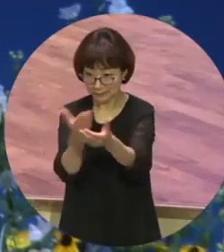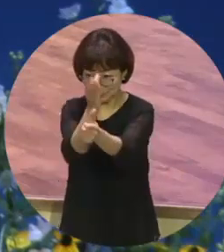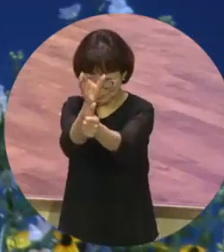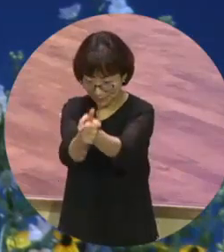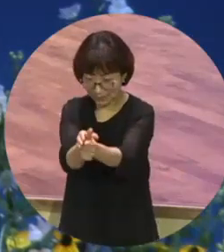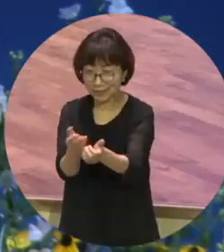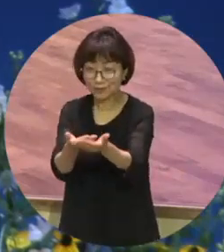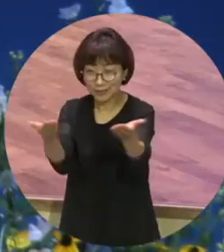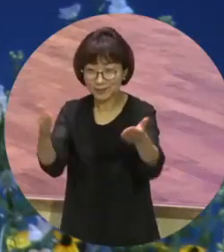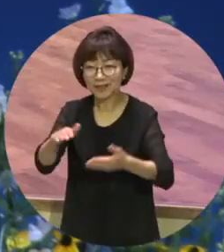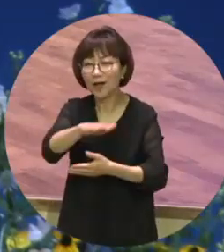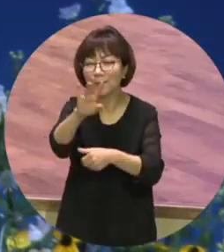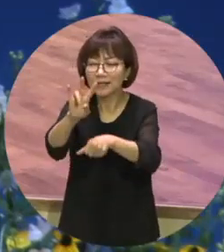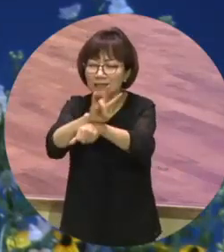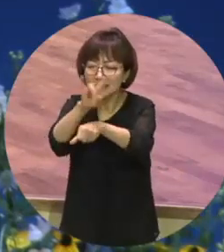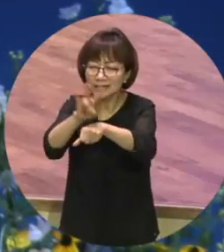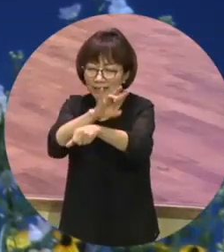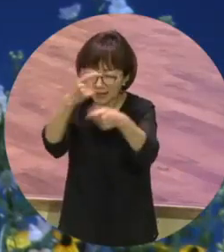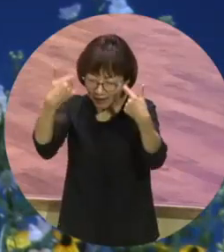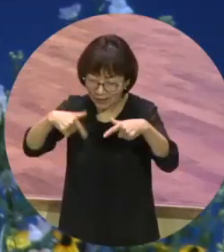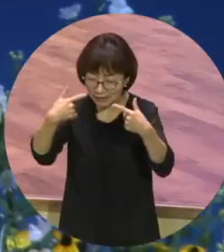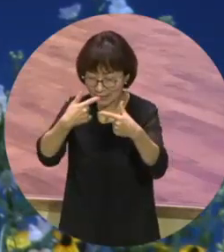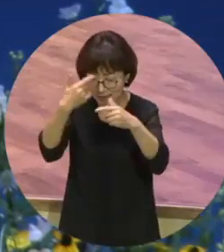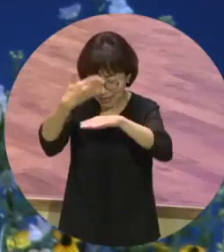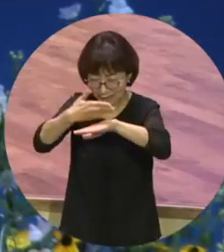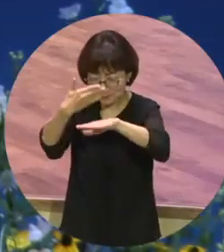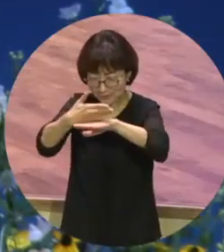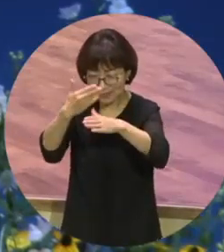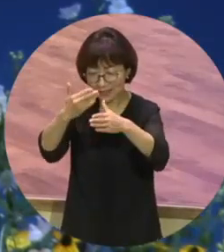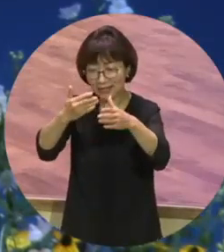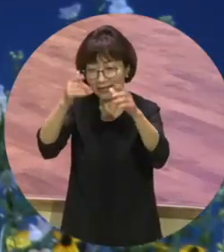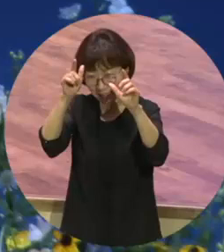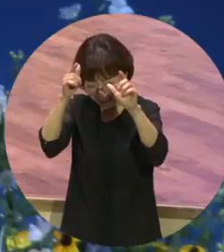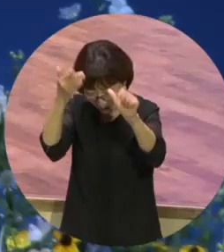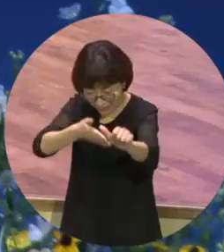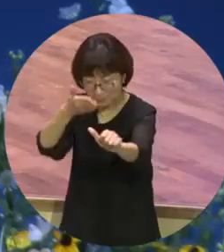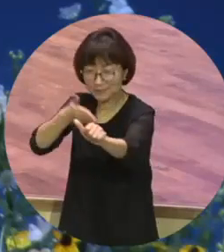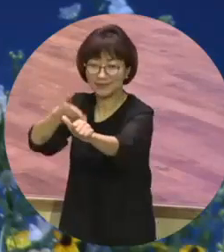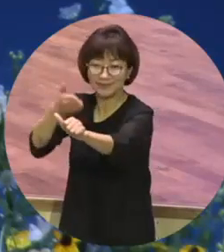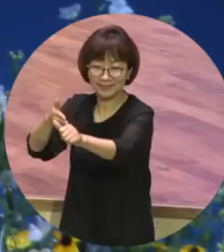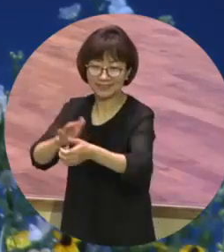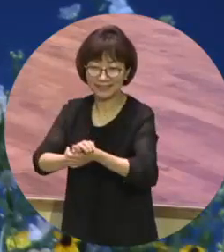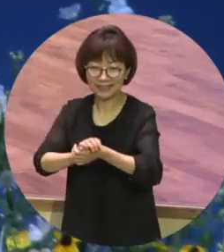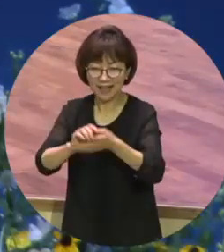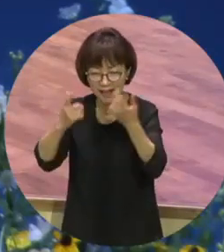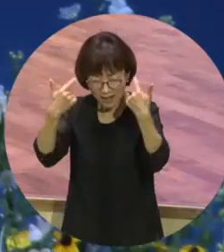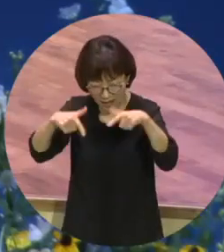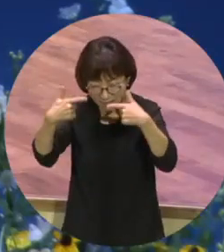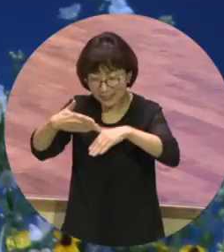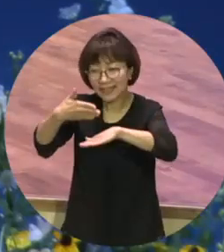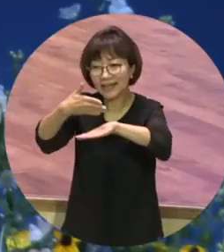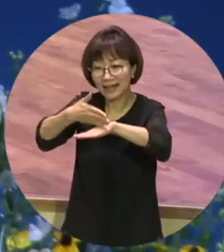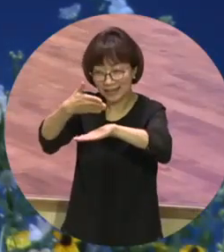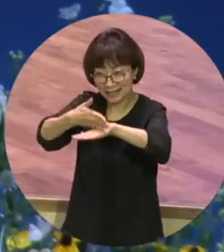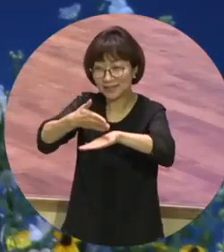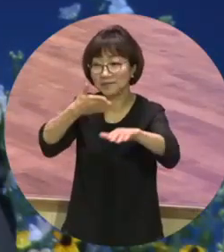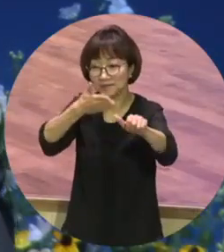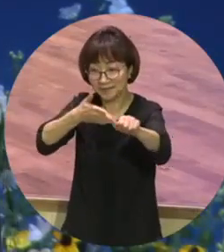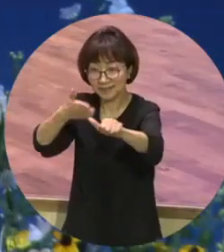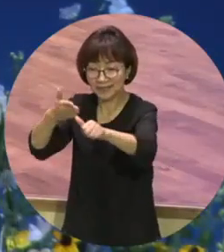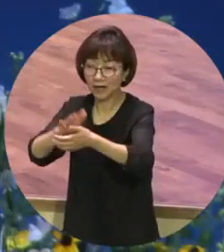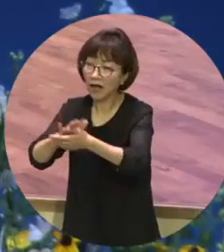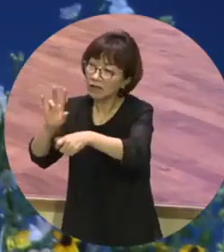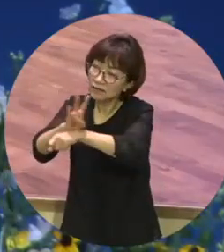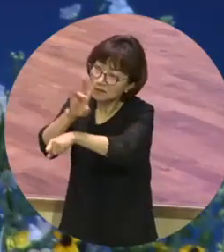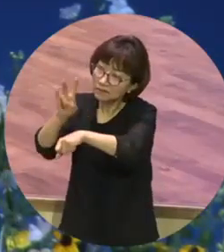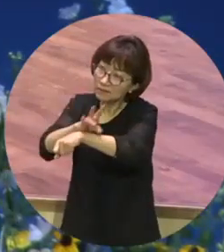24시 감사의 삶을 사시길 바랍니다. 24시 감사는 확실한 배경이 뭐예요 도대체? 어떻게